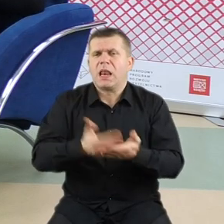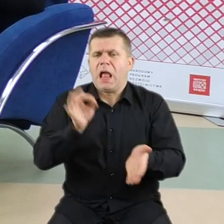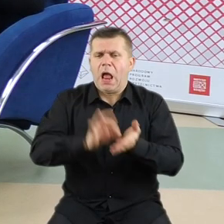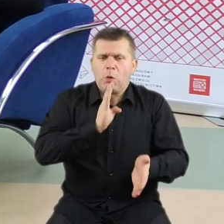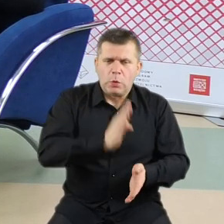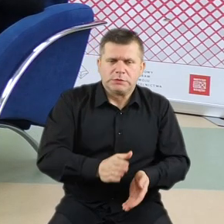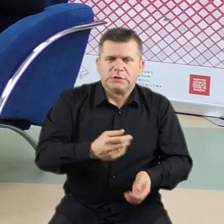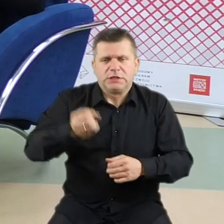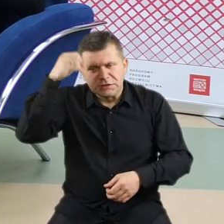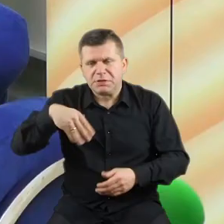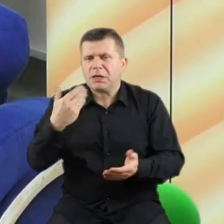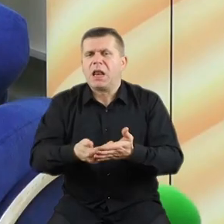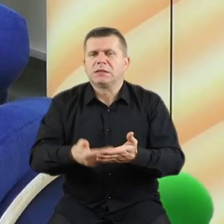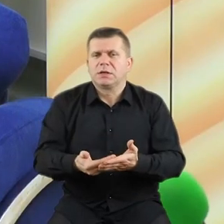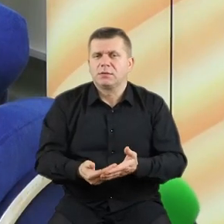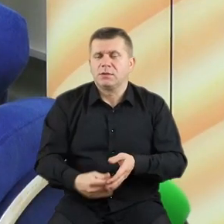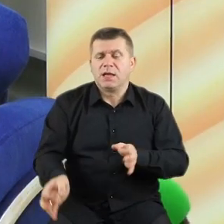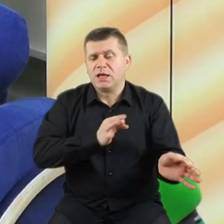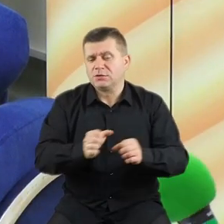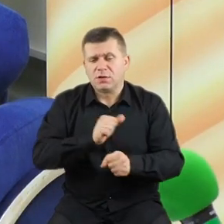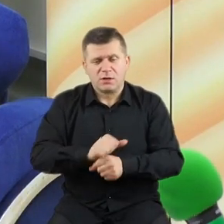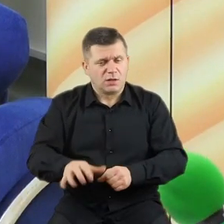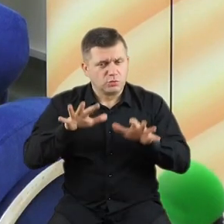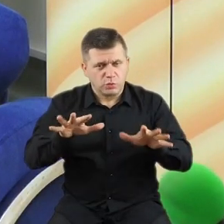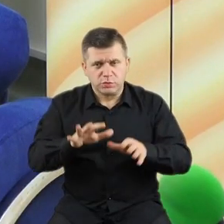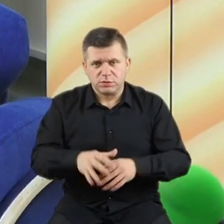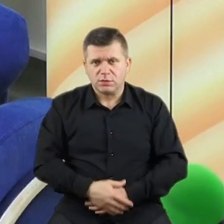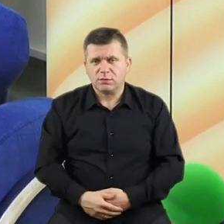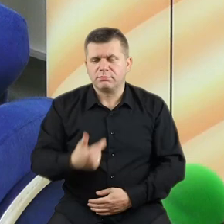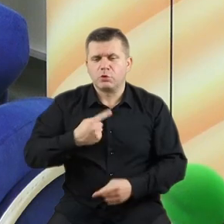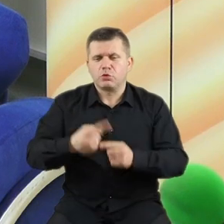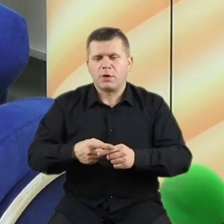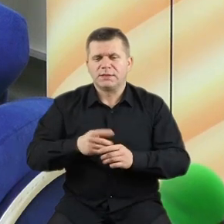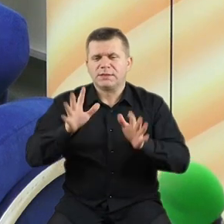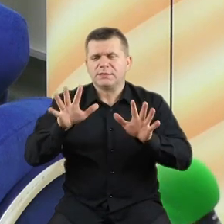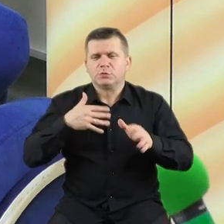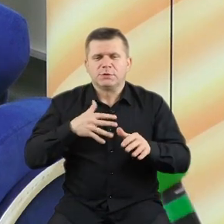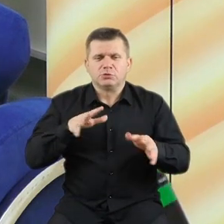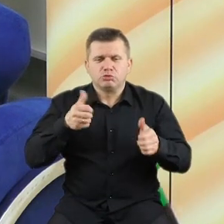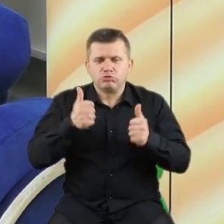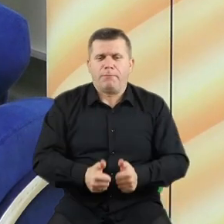akurat Stany? Dlaczego Hiszpania? No, w historii jest mnóstwo. Po pierwsze, trochę mnie przyhamował COVID,